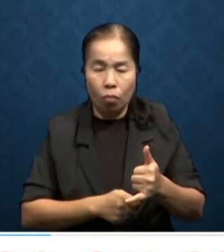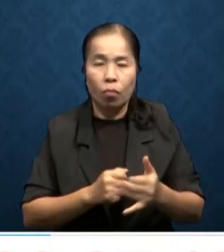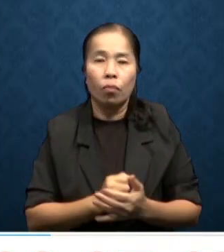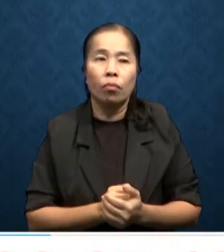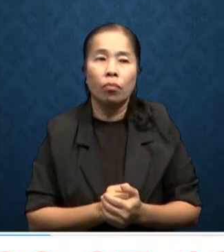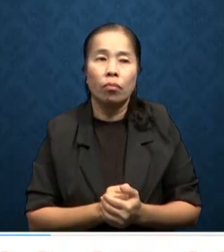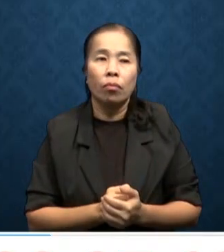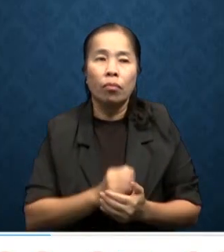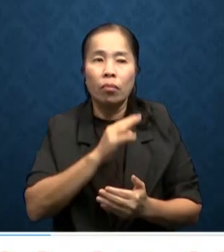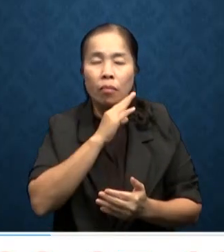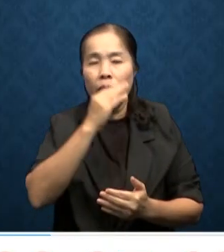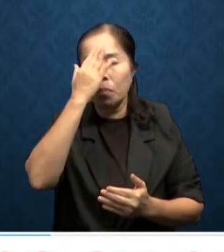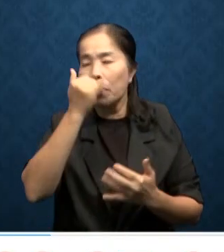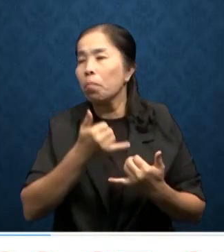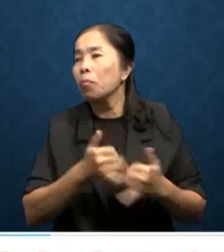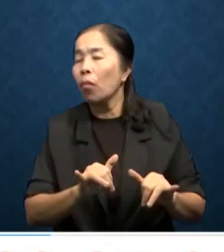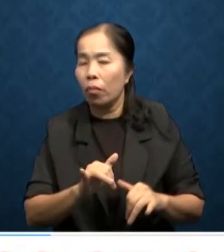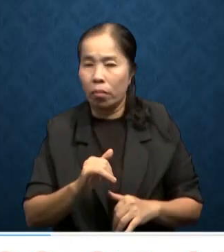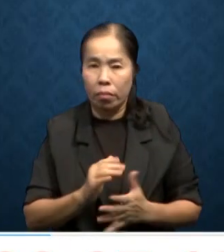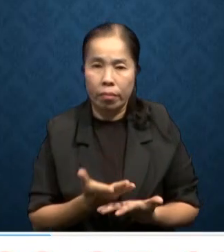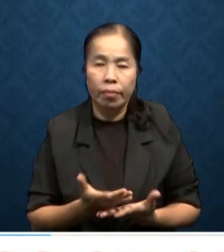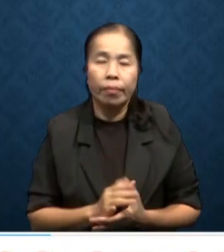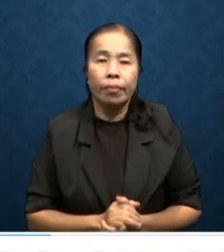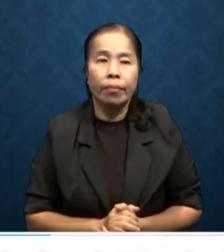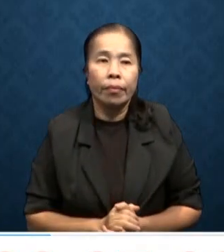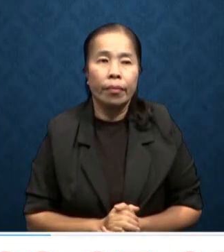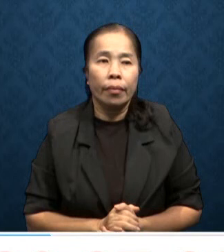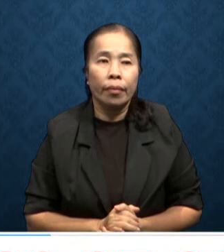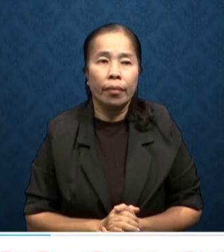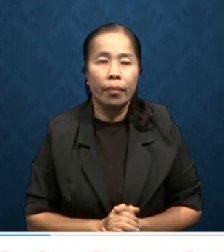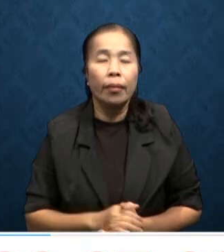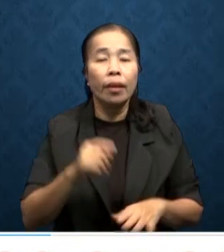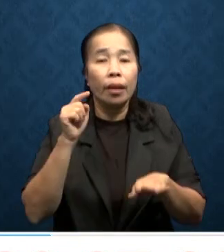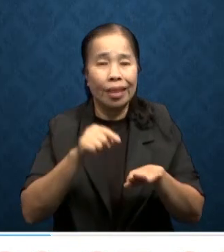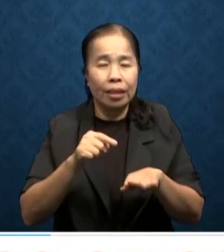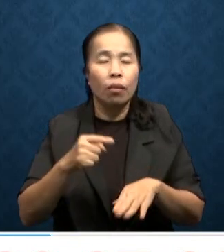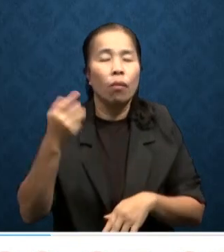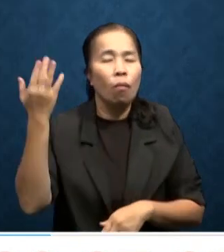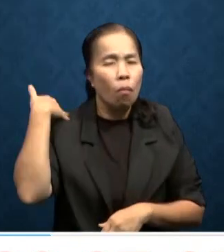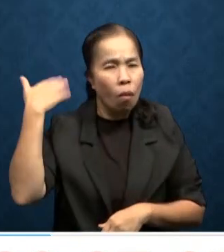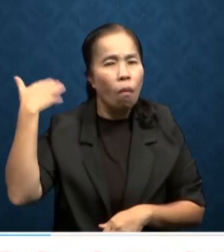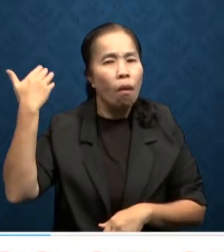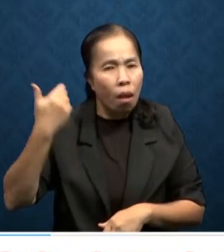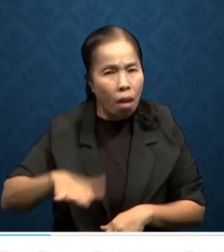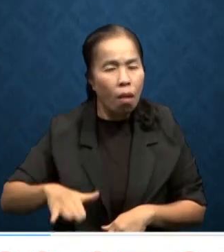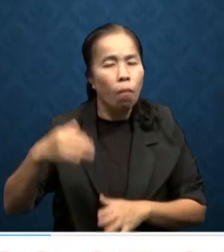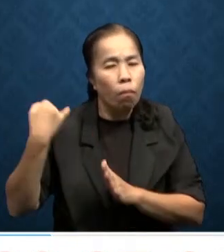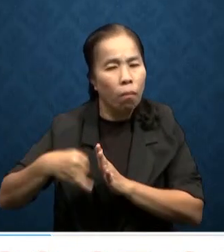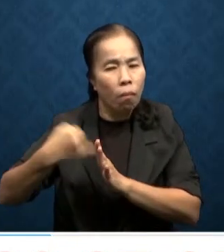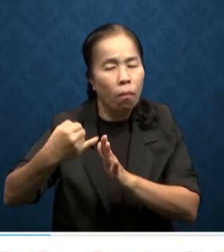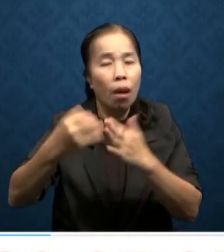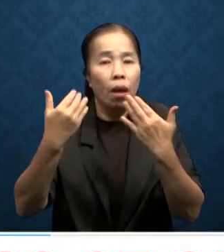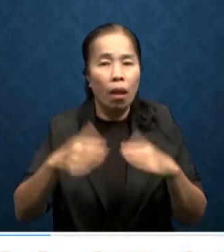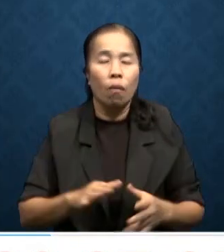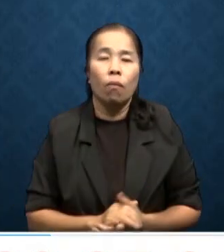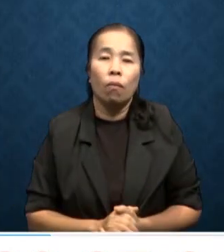แก่กรณีที่ปล่อยปะละเลนะคะซึ่งเหตุการณ์ทำนองนี้เกิดขึ้นซ้ำแล้วซ้ำอีกจนมีคำ